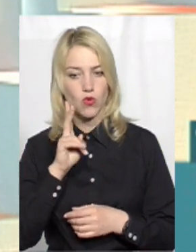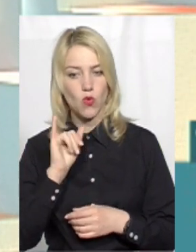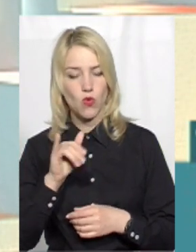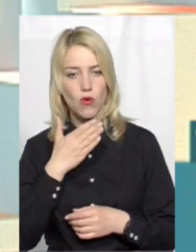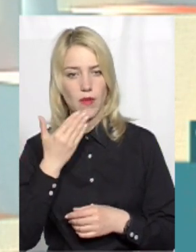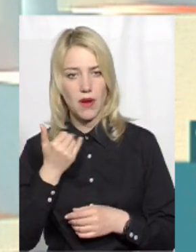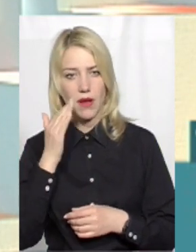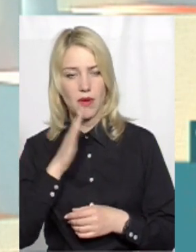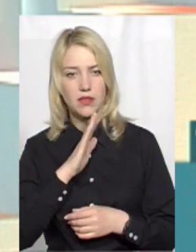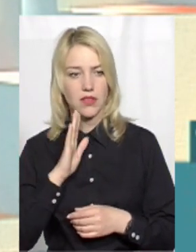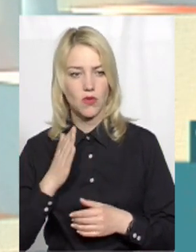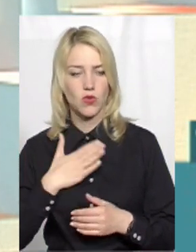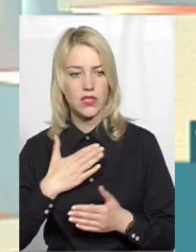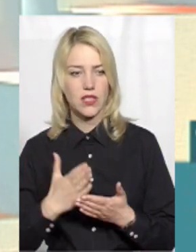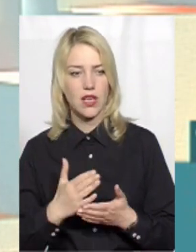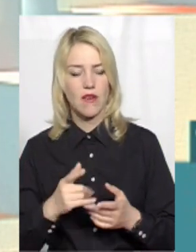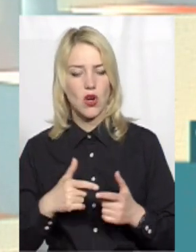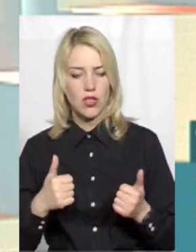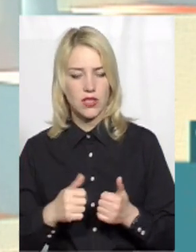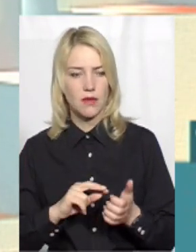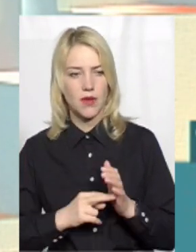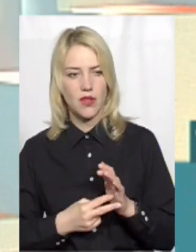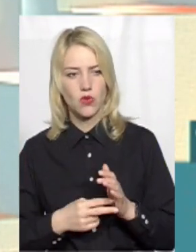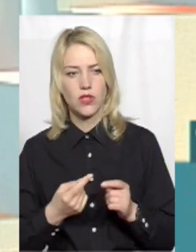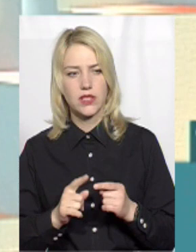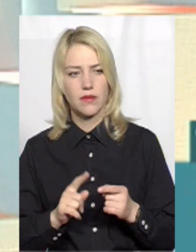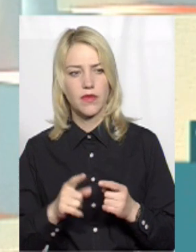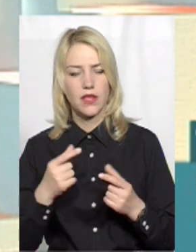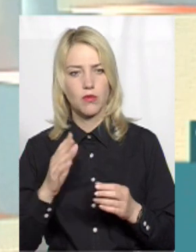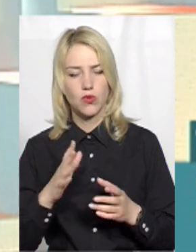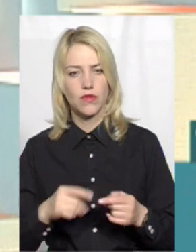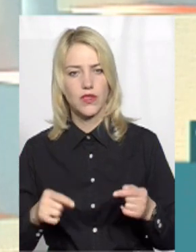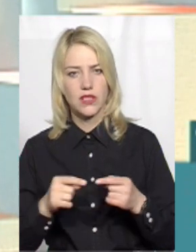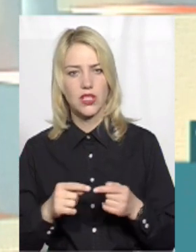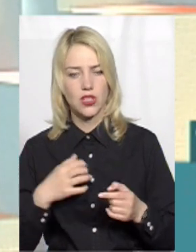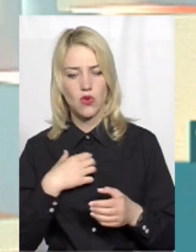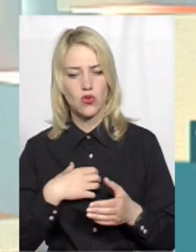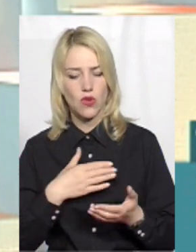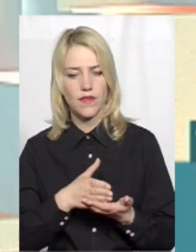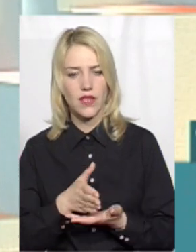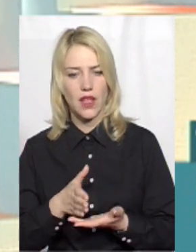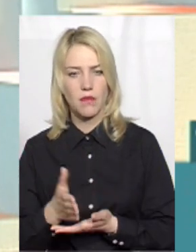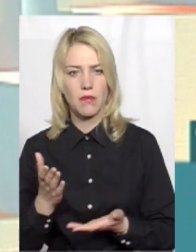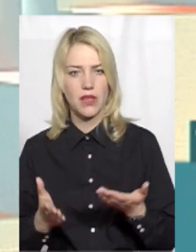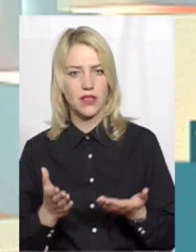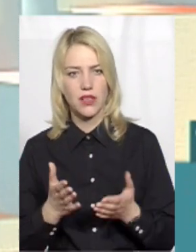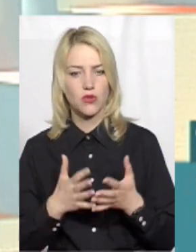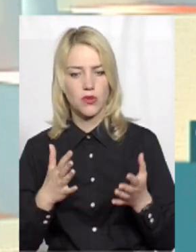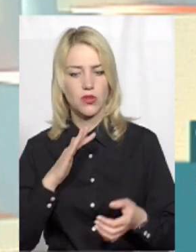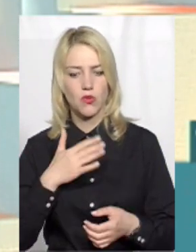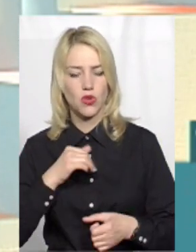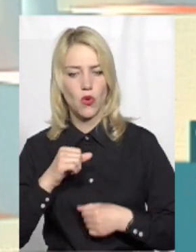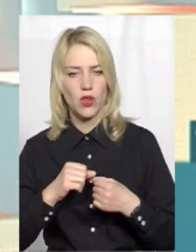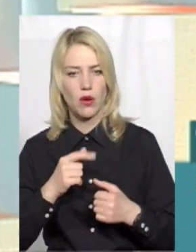то у нас наразі в організації планується провести стратегічне планування, на якому будуть визначені основні напрямки. І якщо більшість моїх